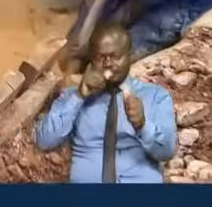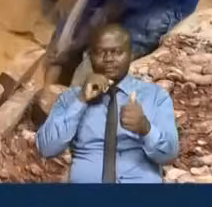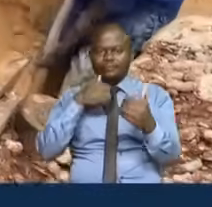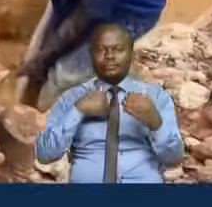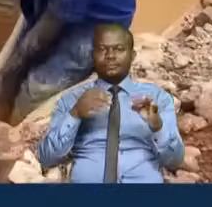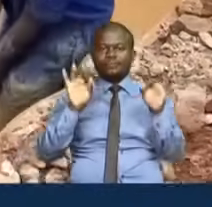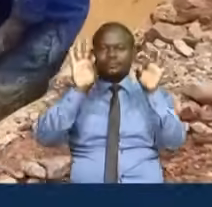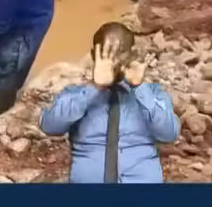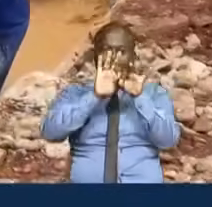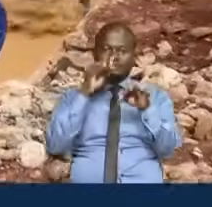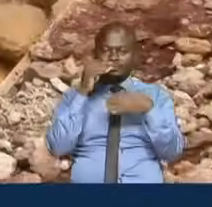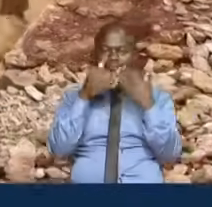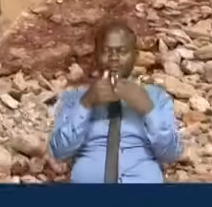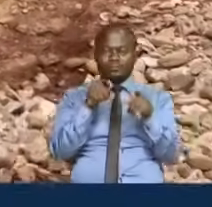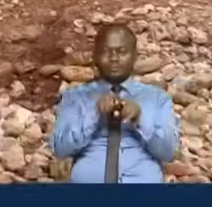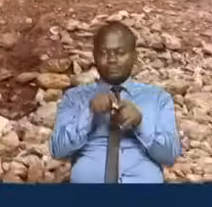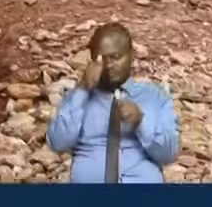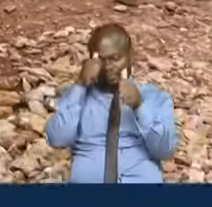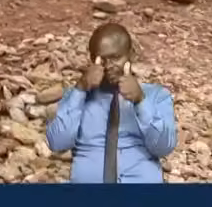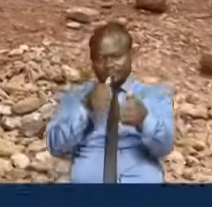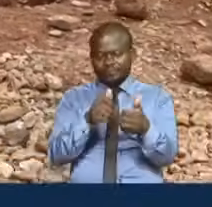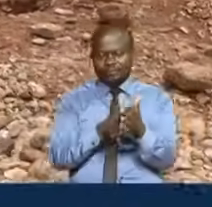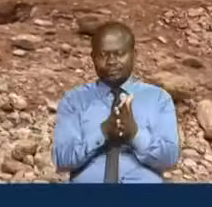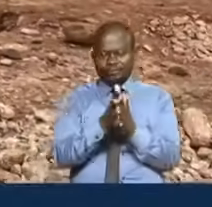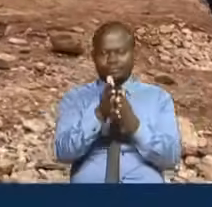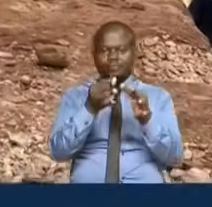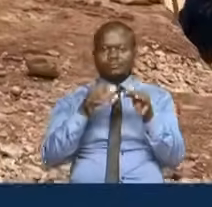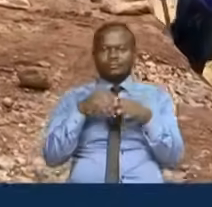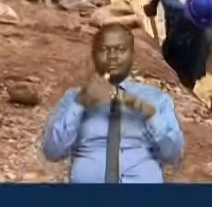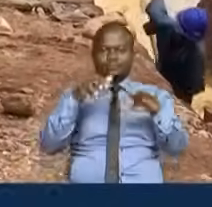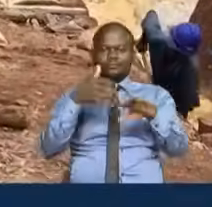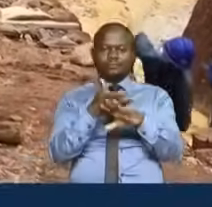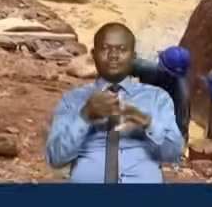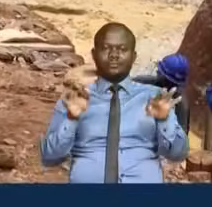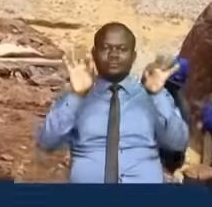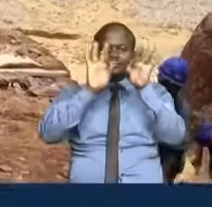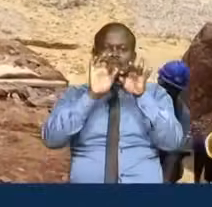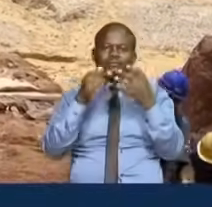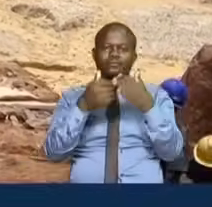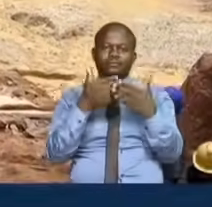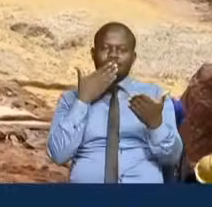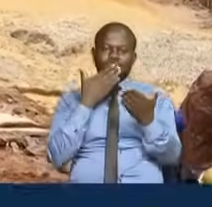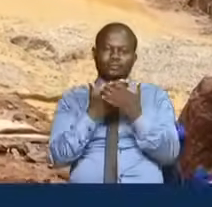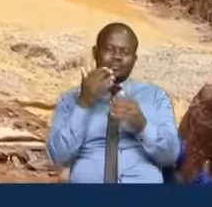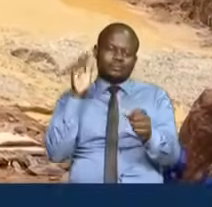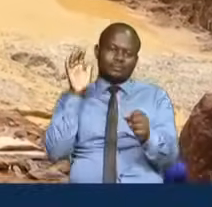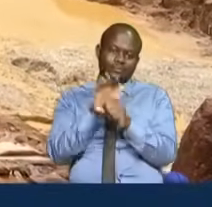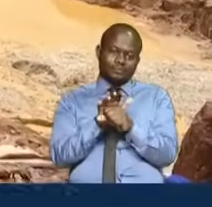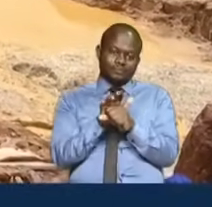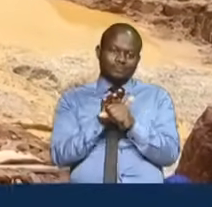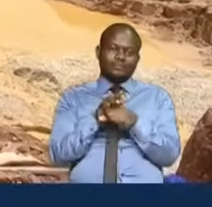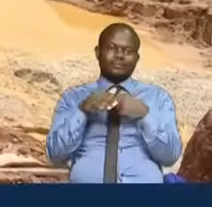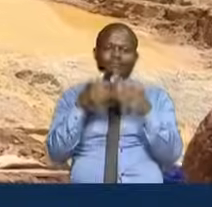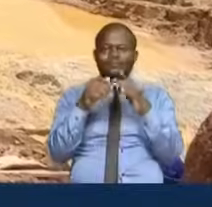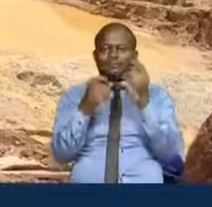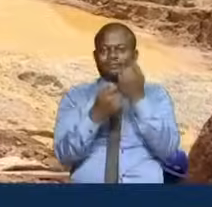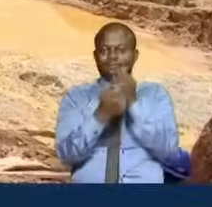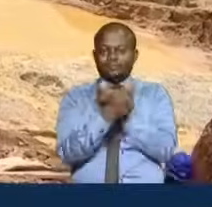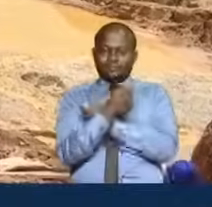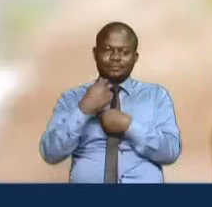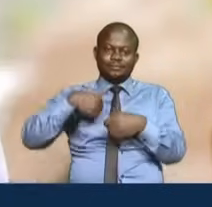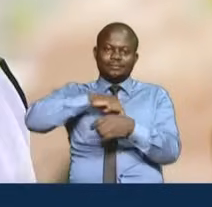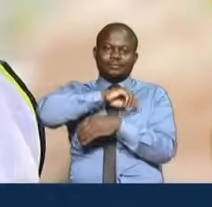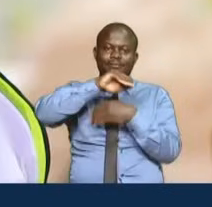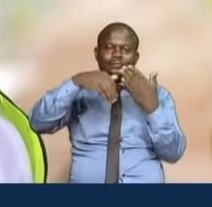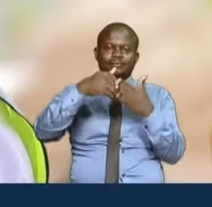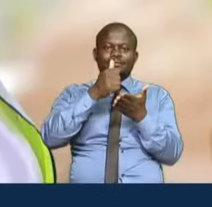akamaro nubwo bimeze bityo abashoye imari muri ubu bucukuzi bavuga ko hari byinshi bimaze guhinduka mu mikorere yabo babifashijwemo